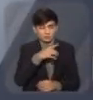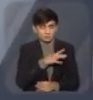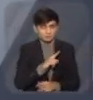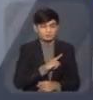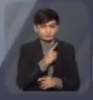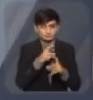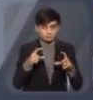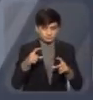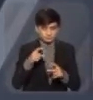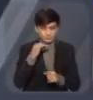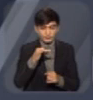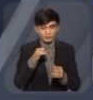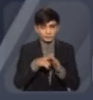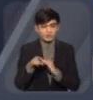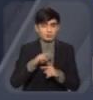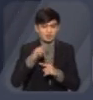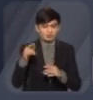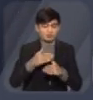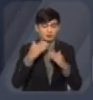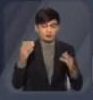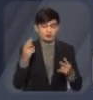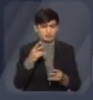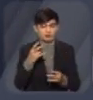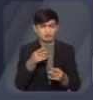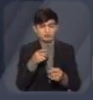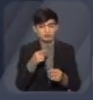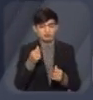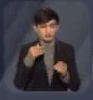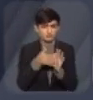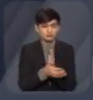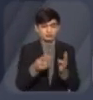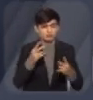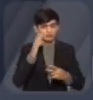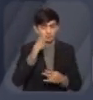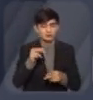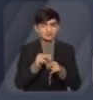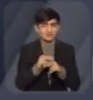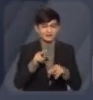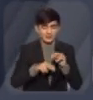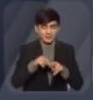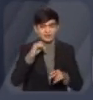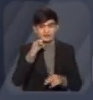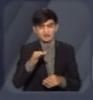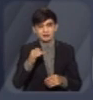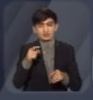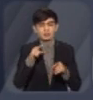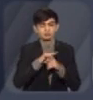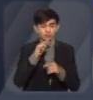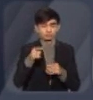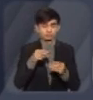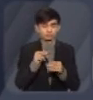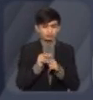очень большая инфраструктура, которая требует огромных капиталовложений не только на строительство, но и на содержание. Предложить